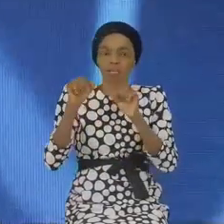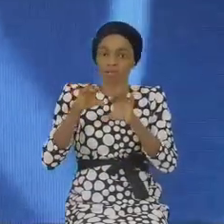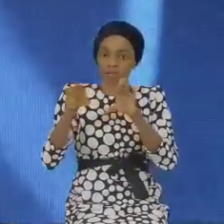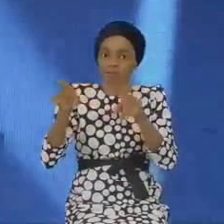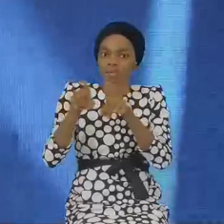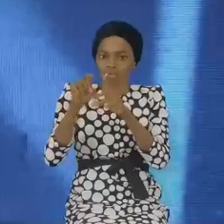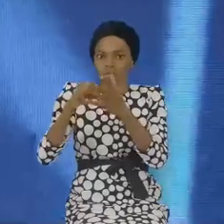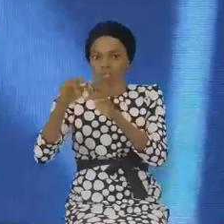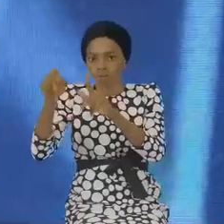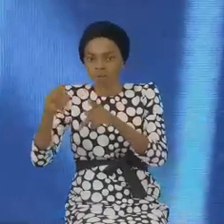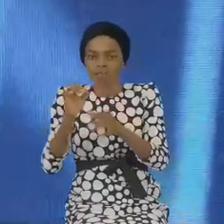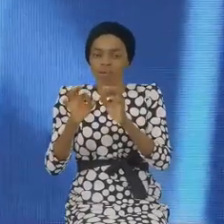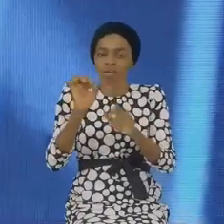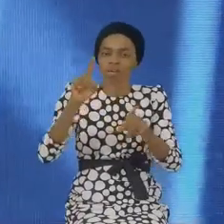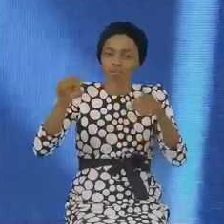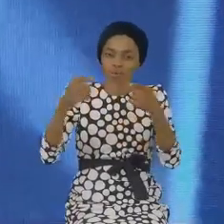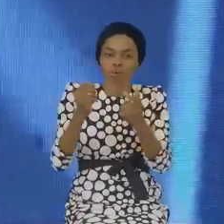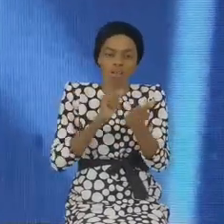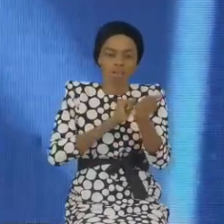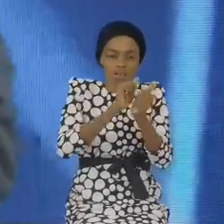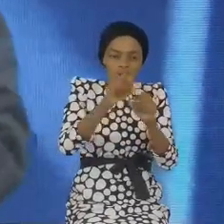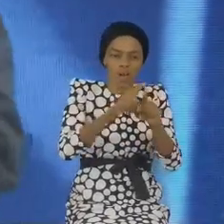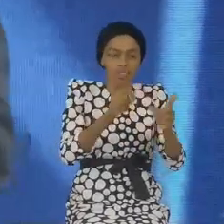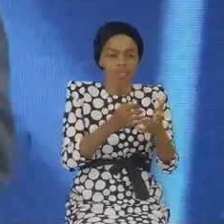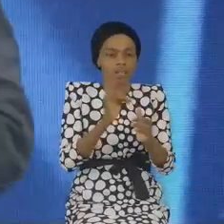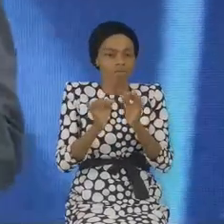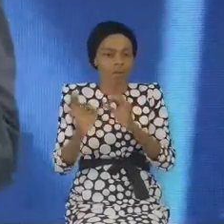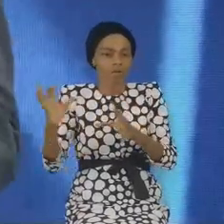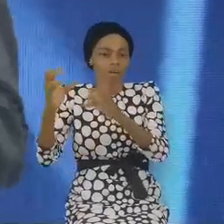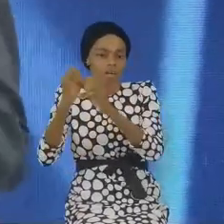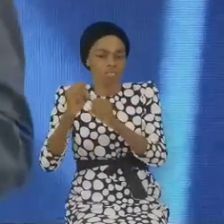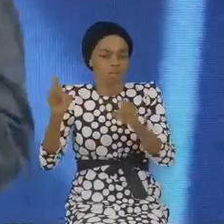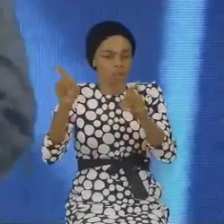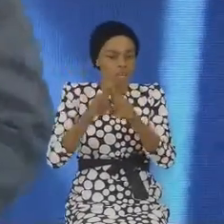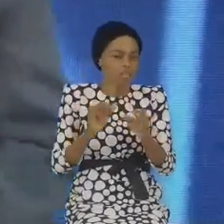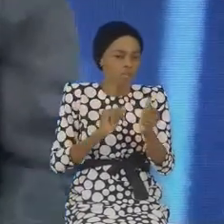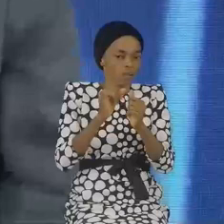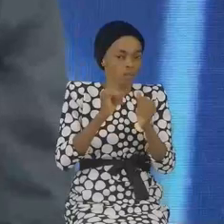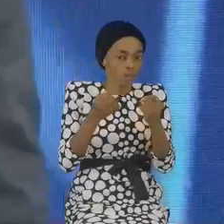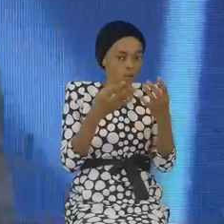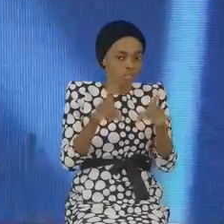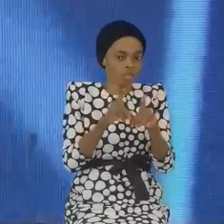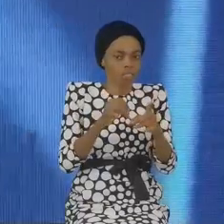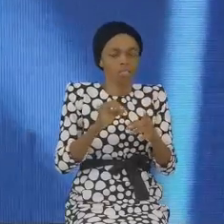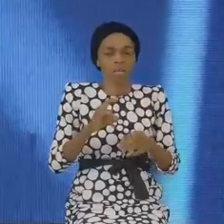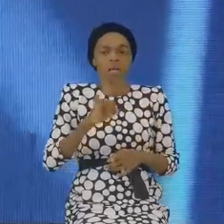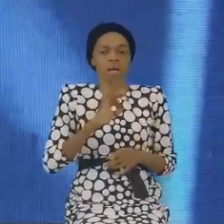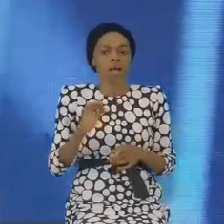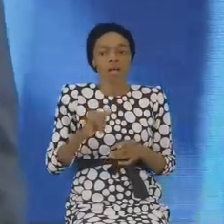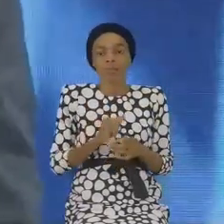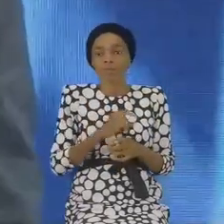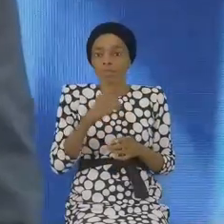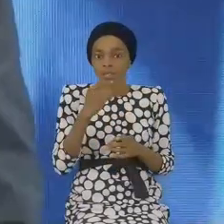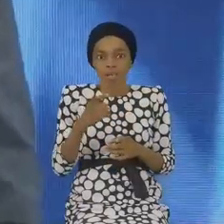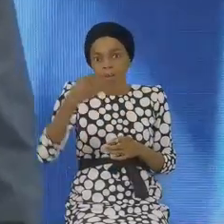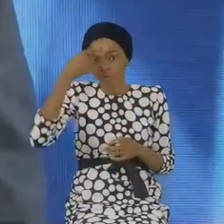pouvais aller aussi loin que telle, si je pouvais réaliser aussi que vous, je pourrais dire que j'ai fait quelque chose. Mais veillez, veillez, veillez. Faites attention.